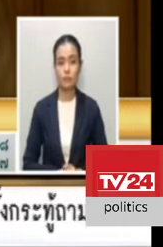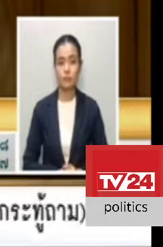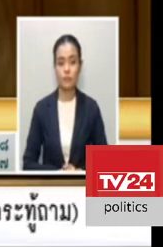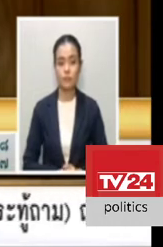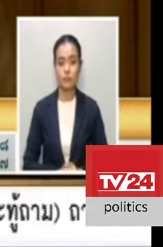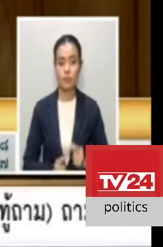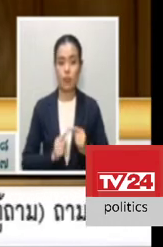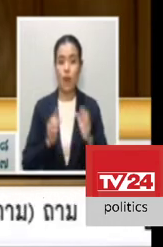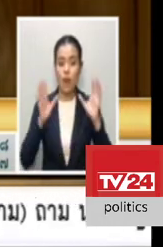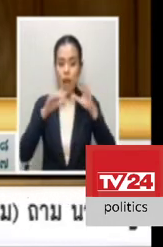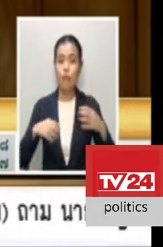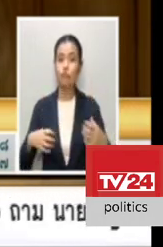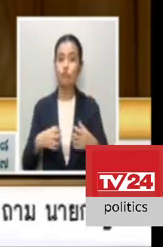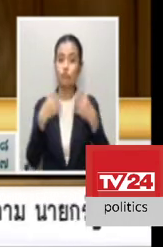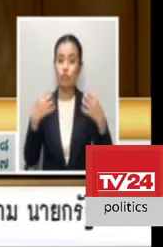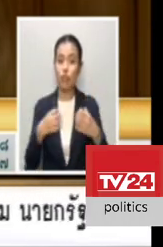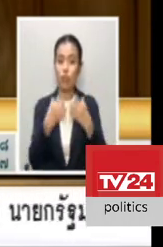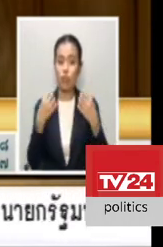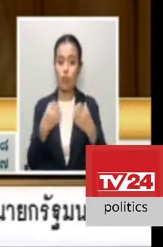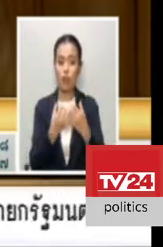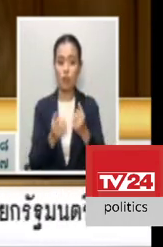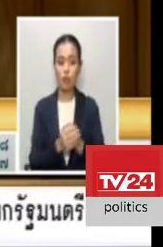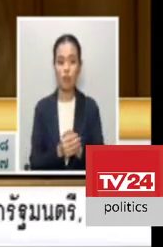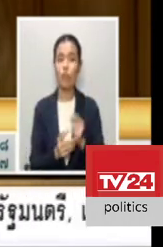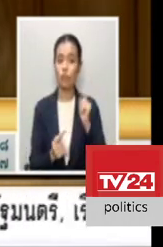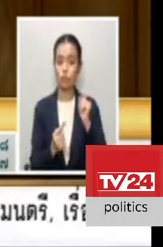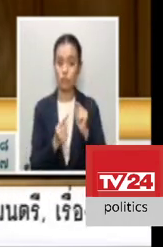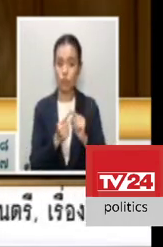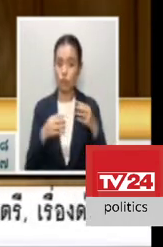ในลักษณะเฉลิมฉลองการเป็น strategic partner ของ